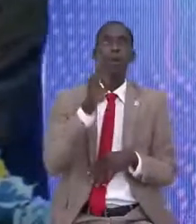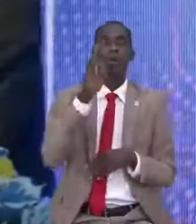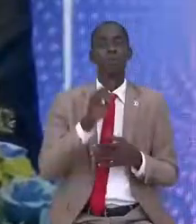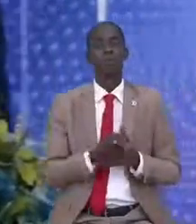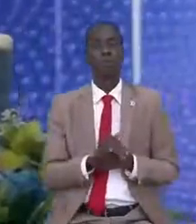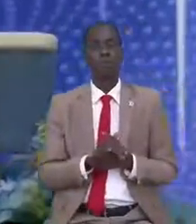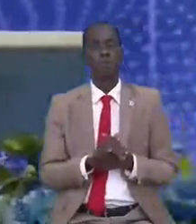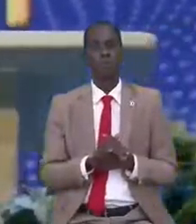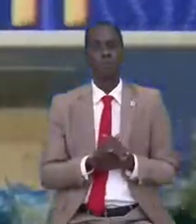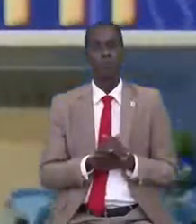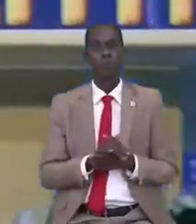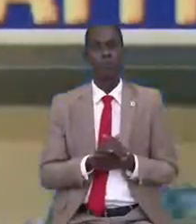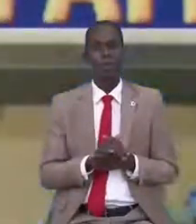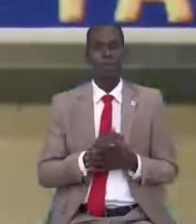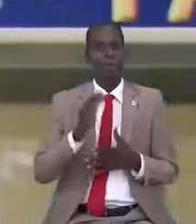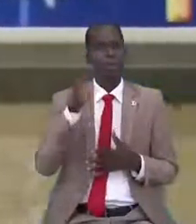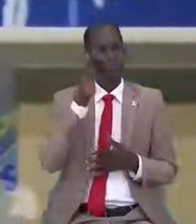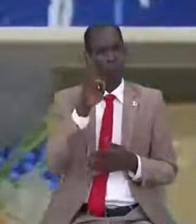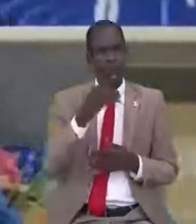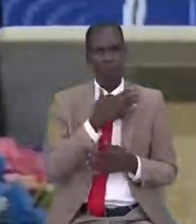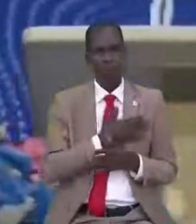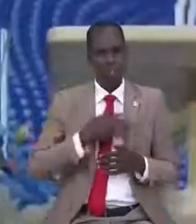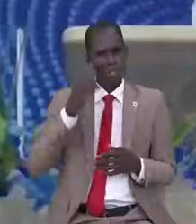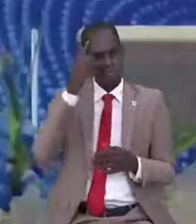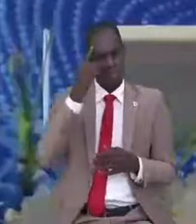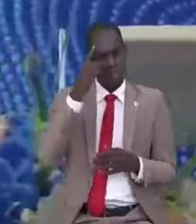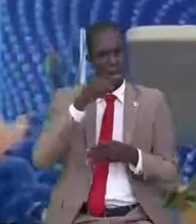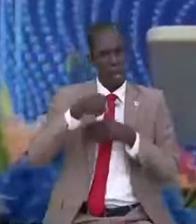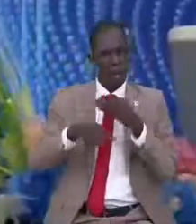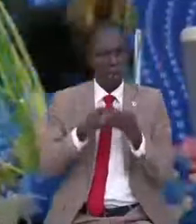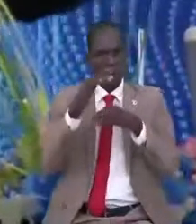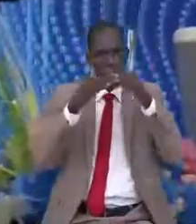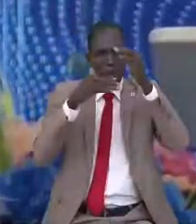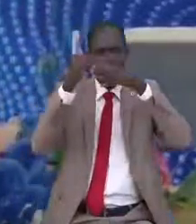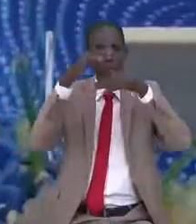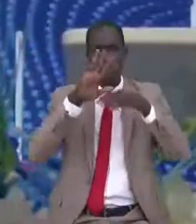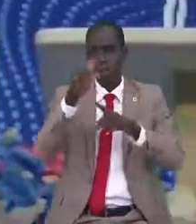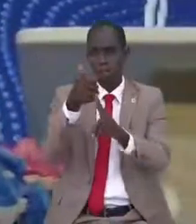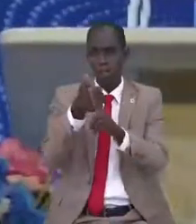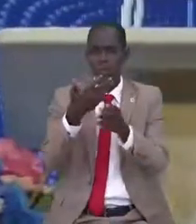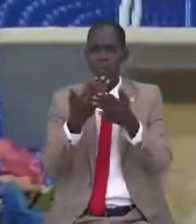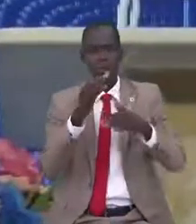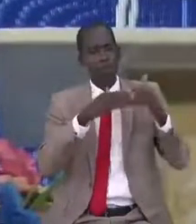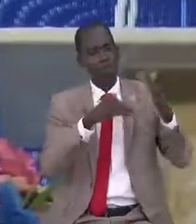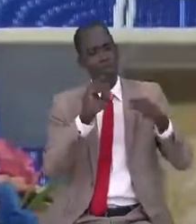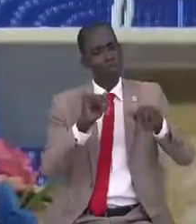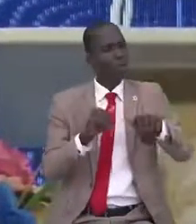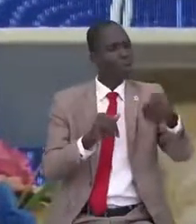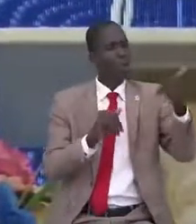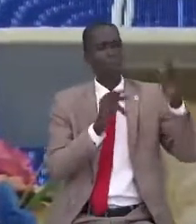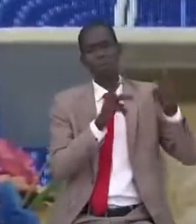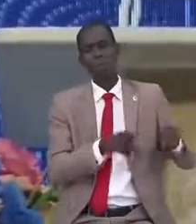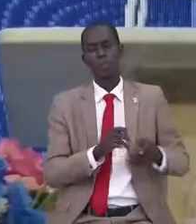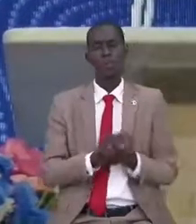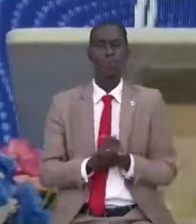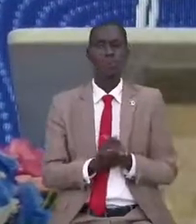et à celui qui peut édifier. Est-ce que tu peux penser d'édifier ta vie